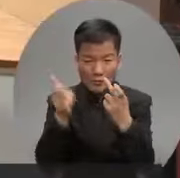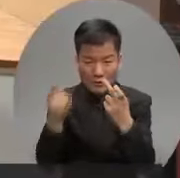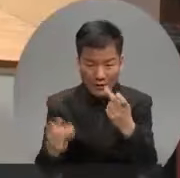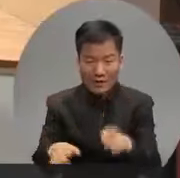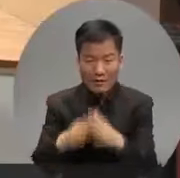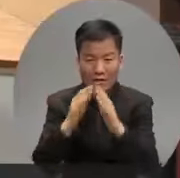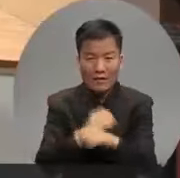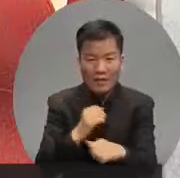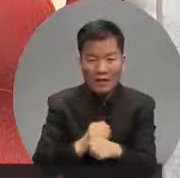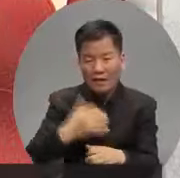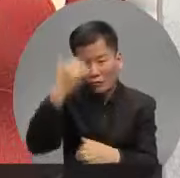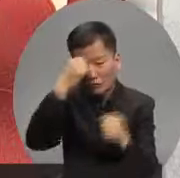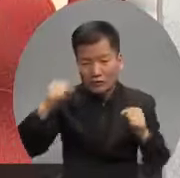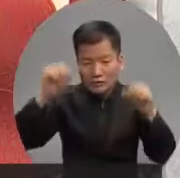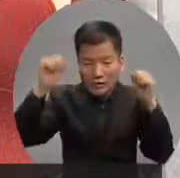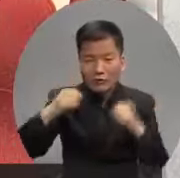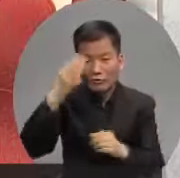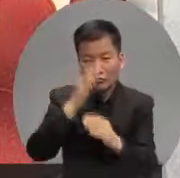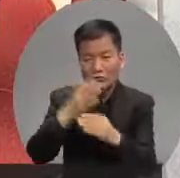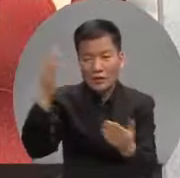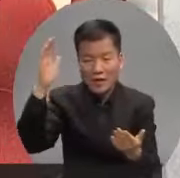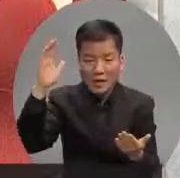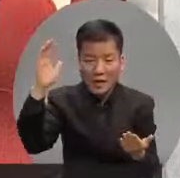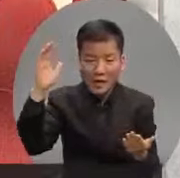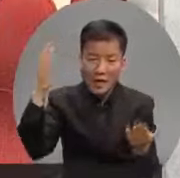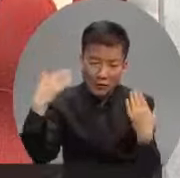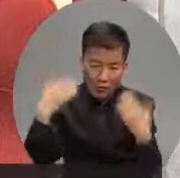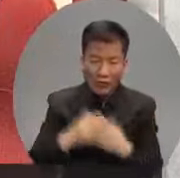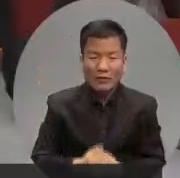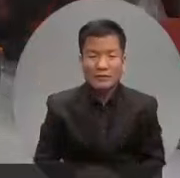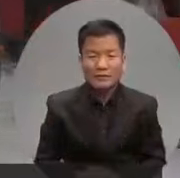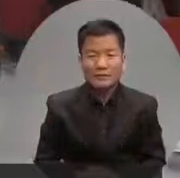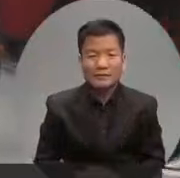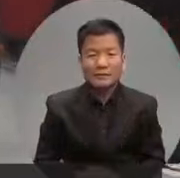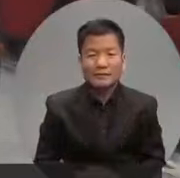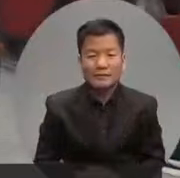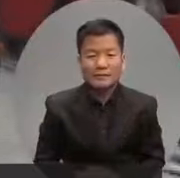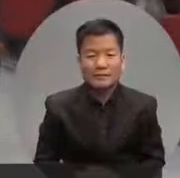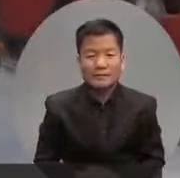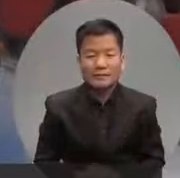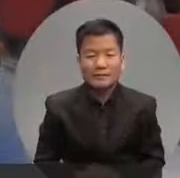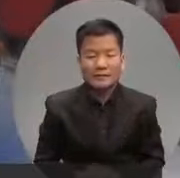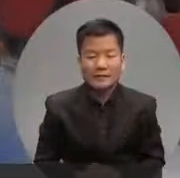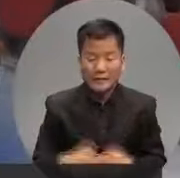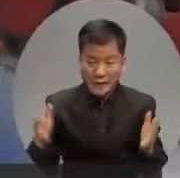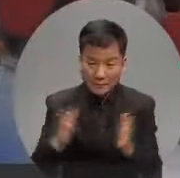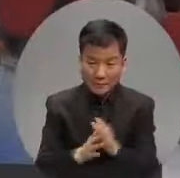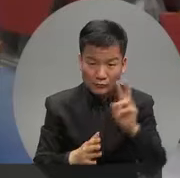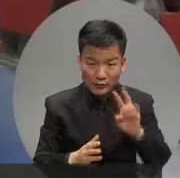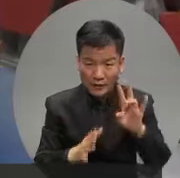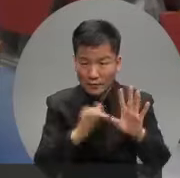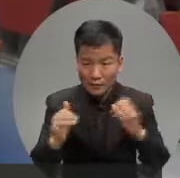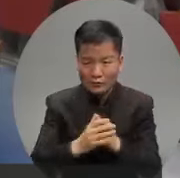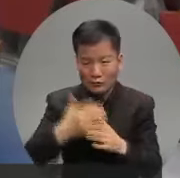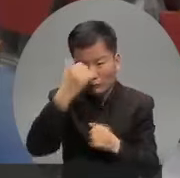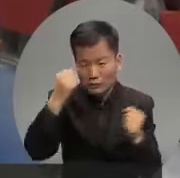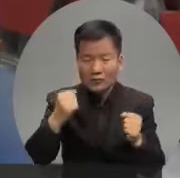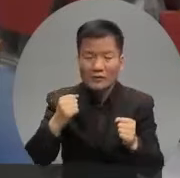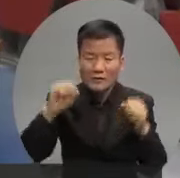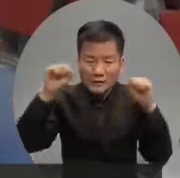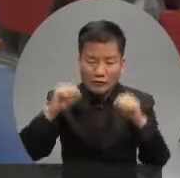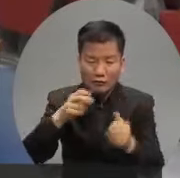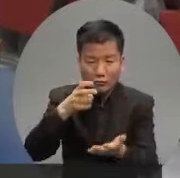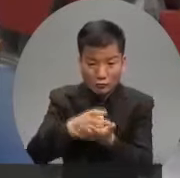문을 연 충북체육중학교의 새내기 학생들입니다. 신입생 23명은 충북체육중학교